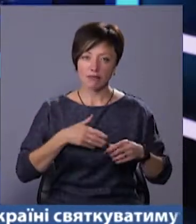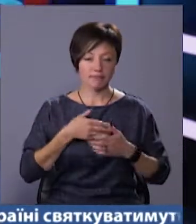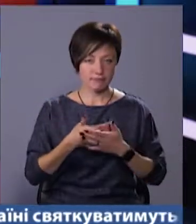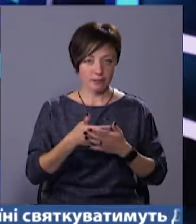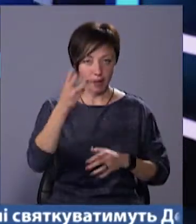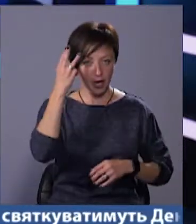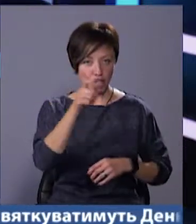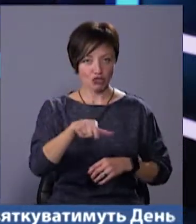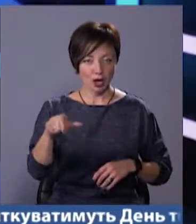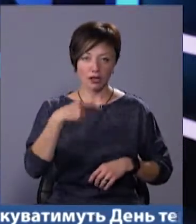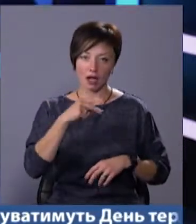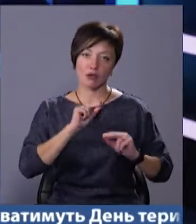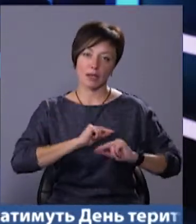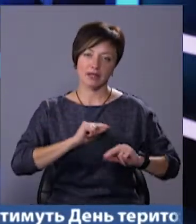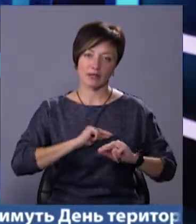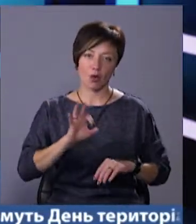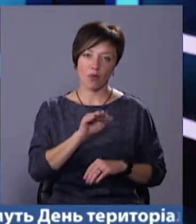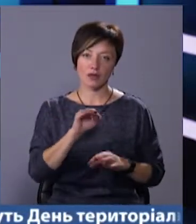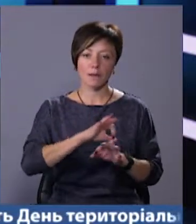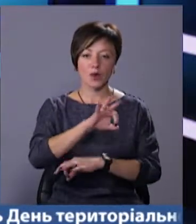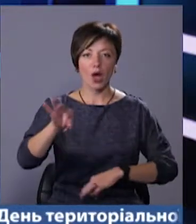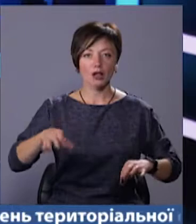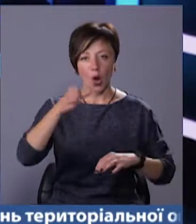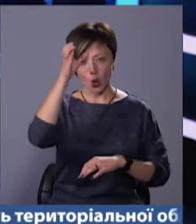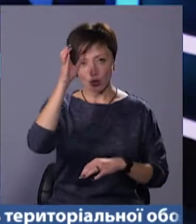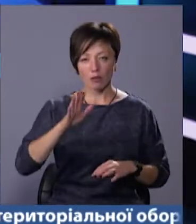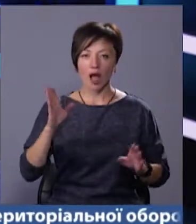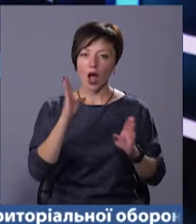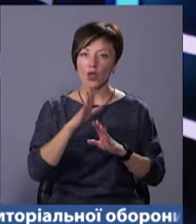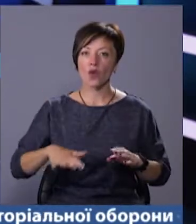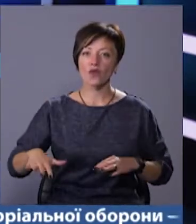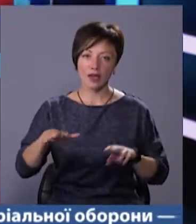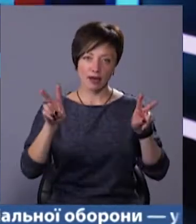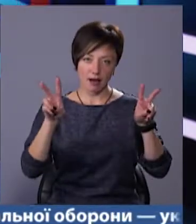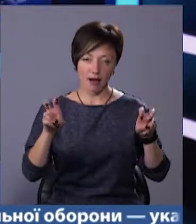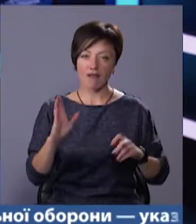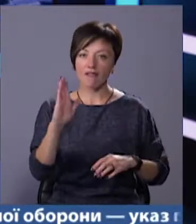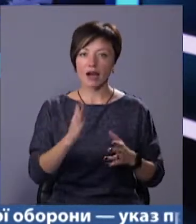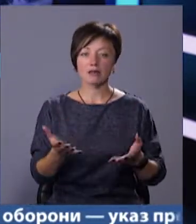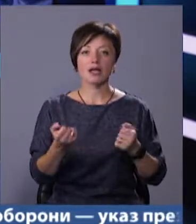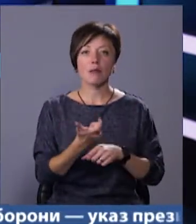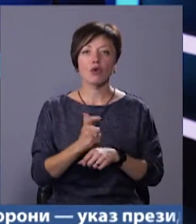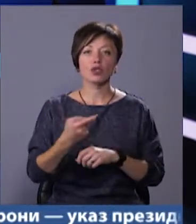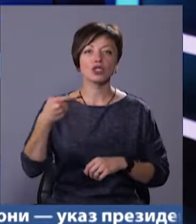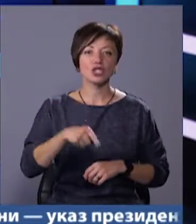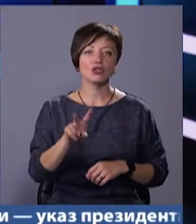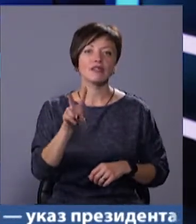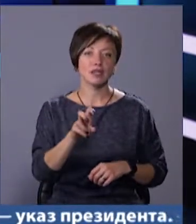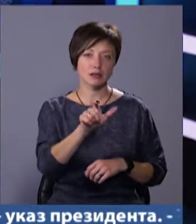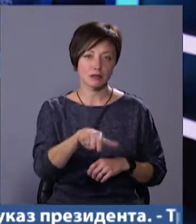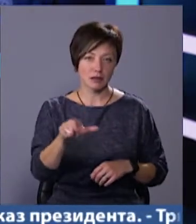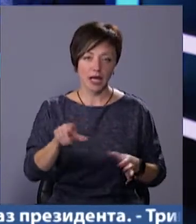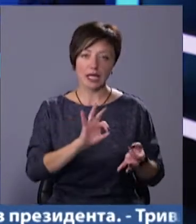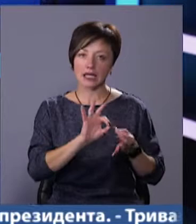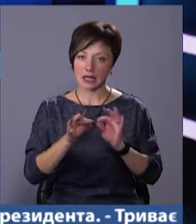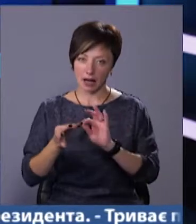активізувались, кажуть працівники Офісу проєкту «Розумне довкілля Хмельницький». У вересні він прийняв понад 1200 містян.